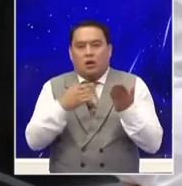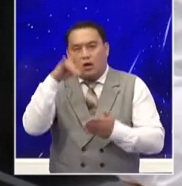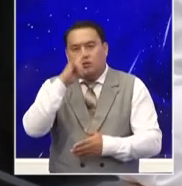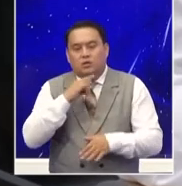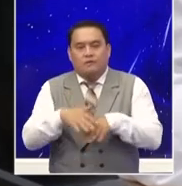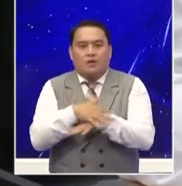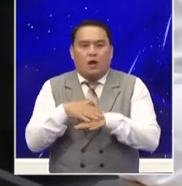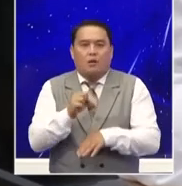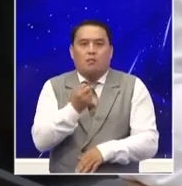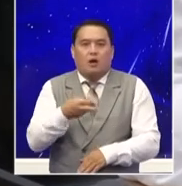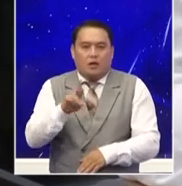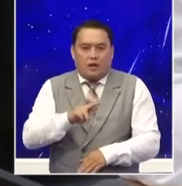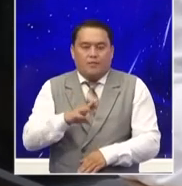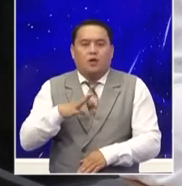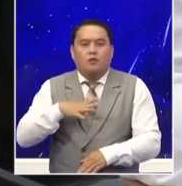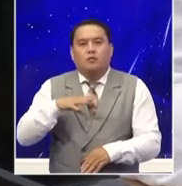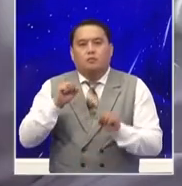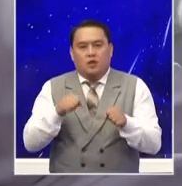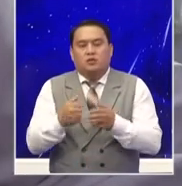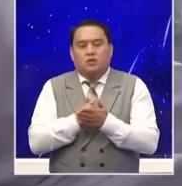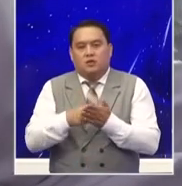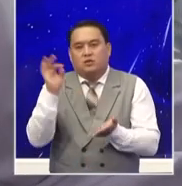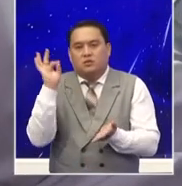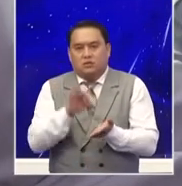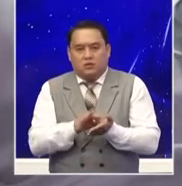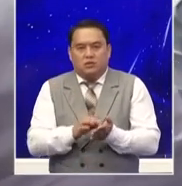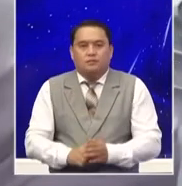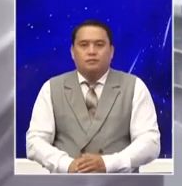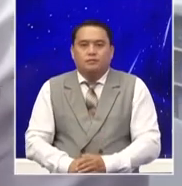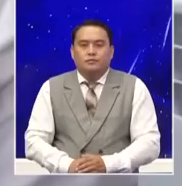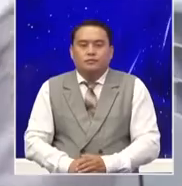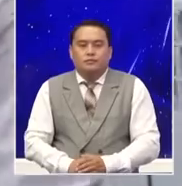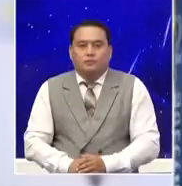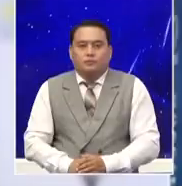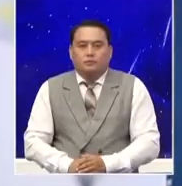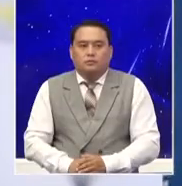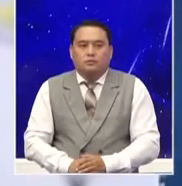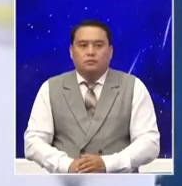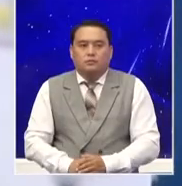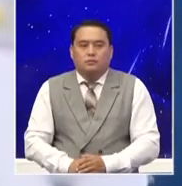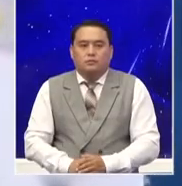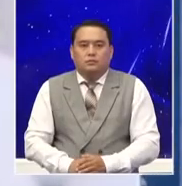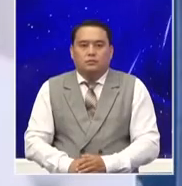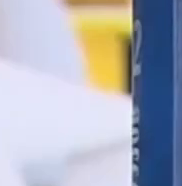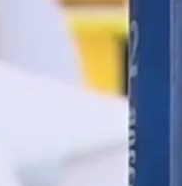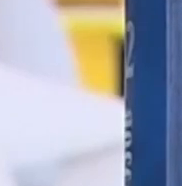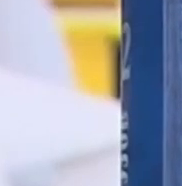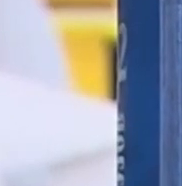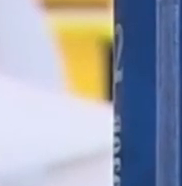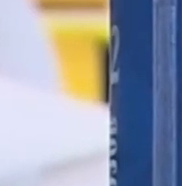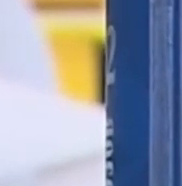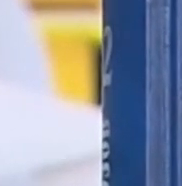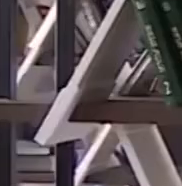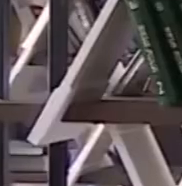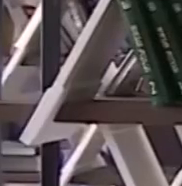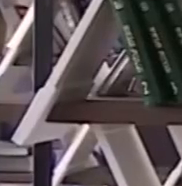казахского народа Абая Кунанбаеве, значит, мы достигли своей цели, подвели черту создатели мультфильма. Гульмира Тимиргалиева, Курманжан Касымжанулы,